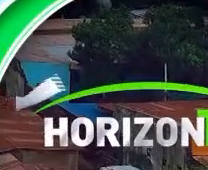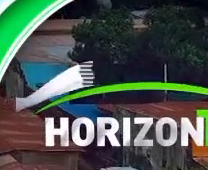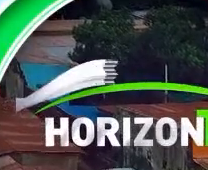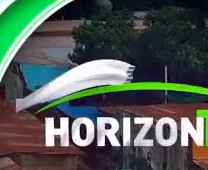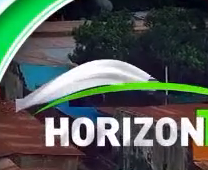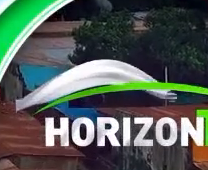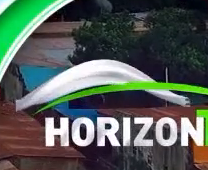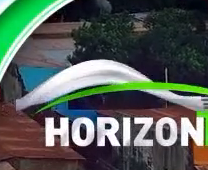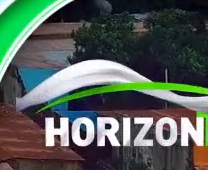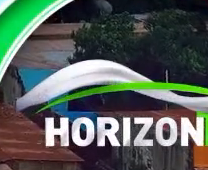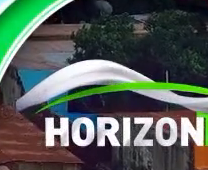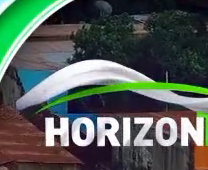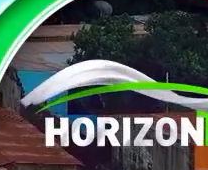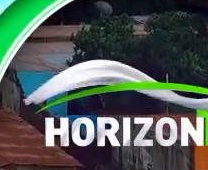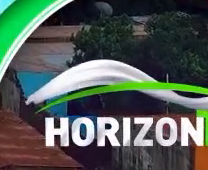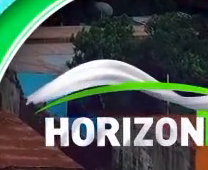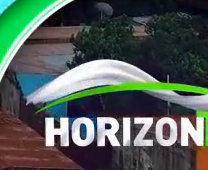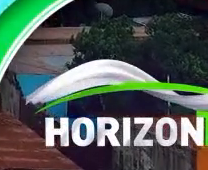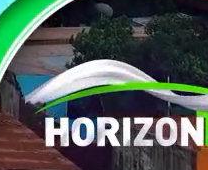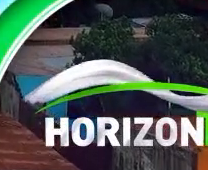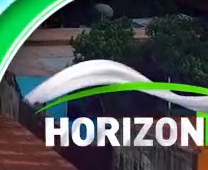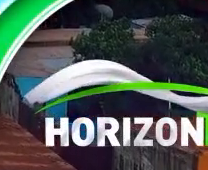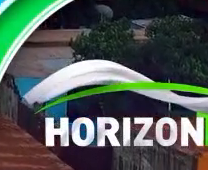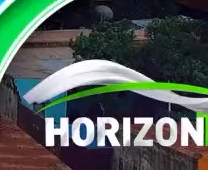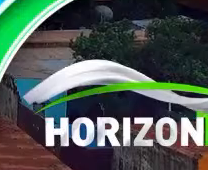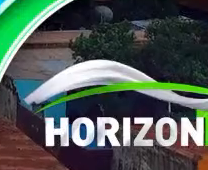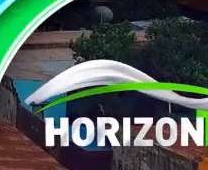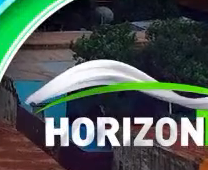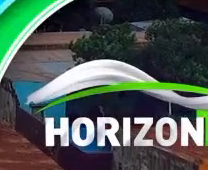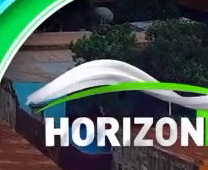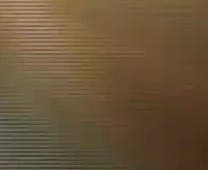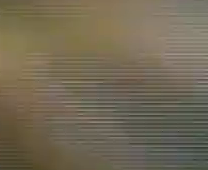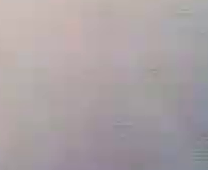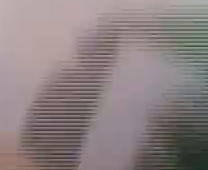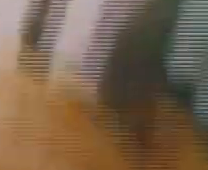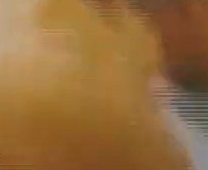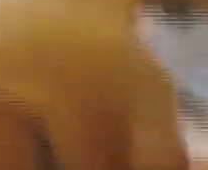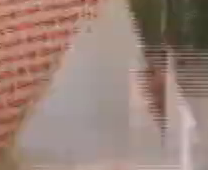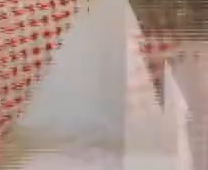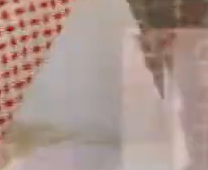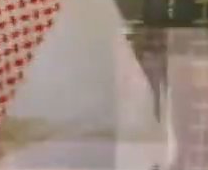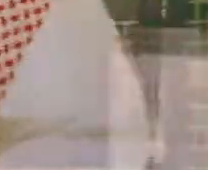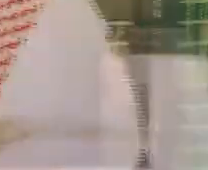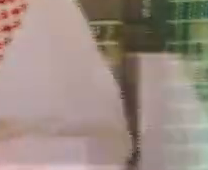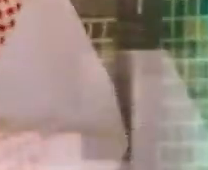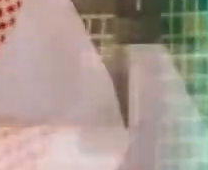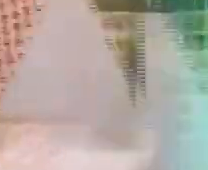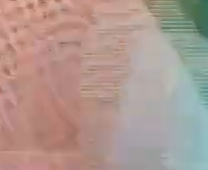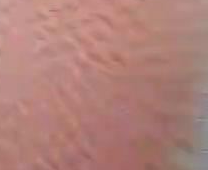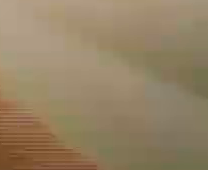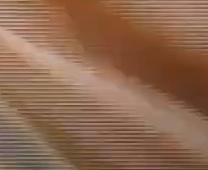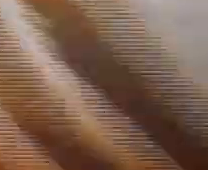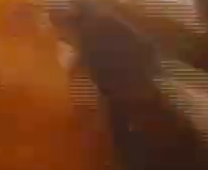Horizon TV, the beacon for the nation. قال تعالى في محكم تنزيله بعد أعوذ